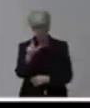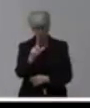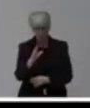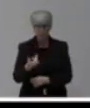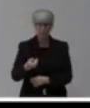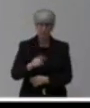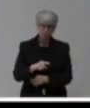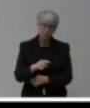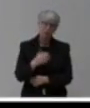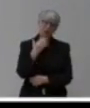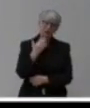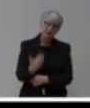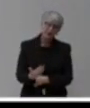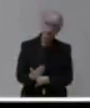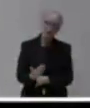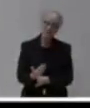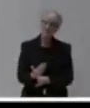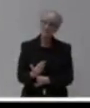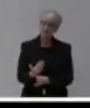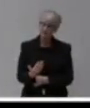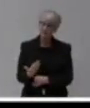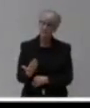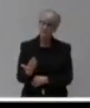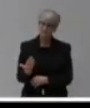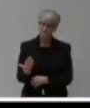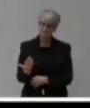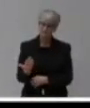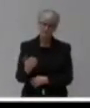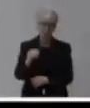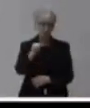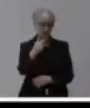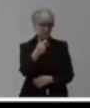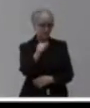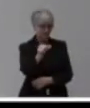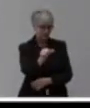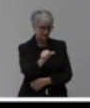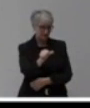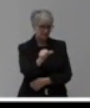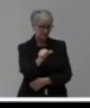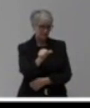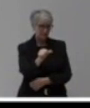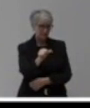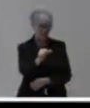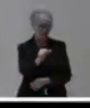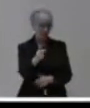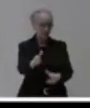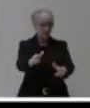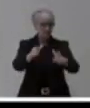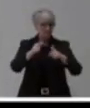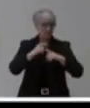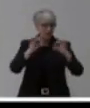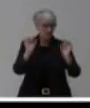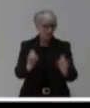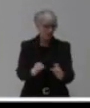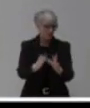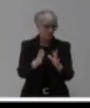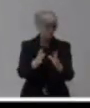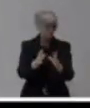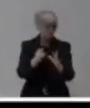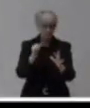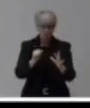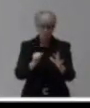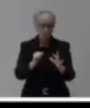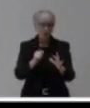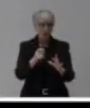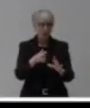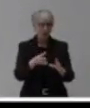ringraziamento doveroso ad ATS che mi ha dato l'opportunità di assistere alla